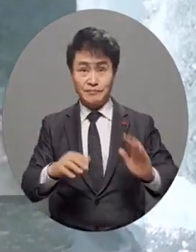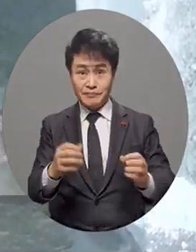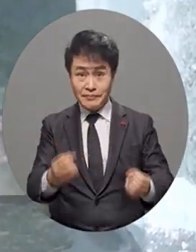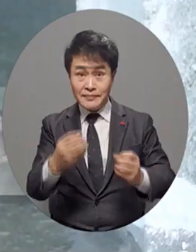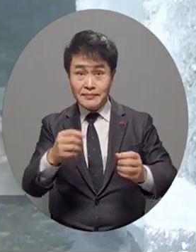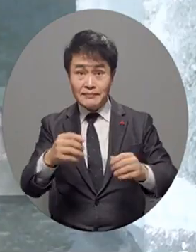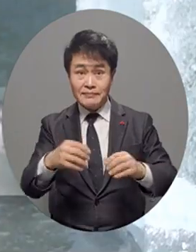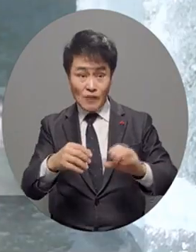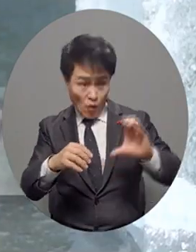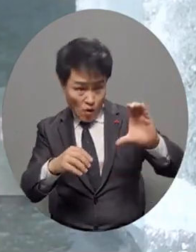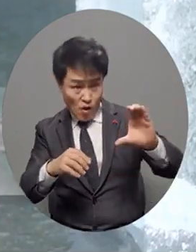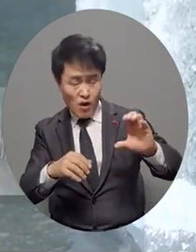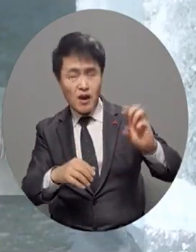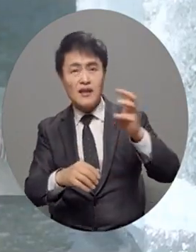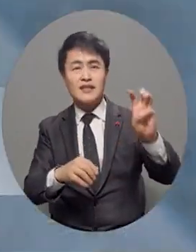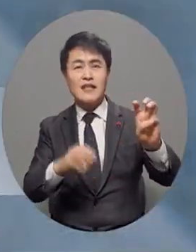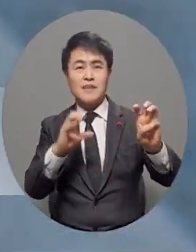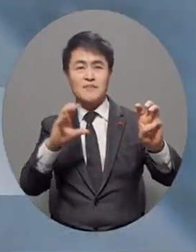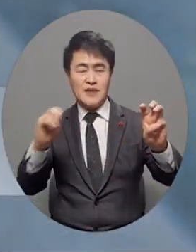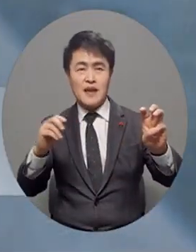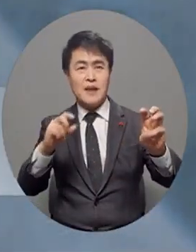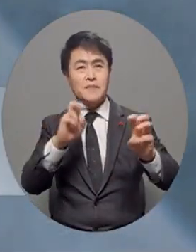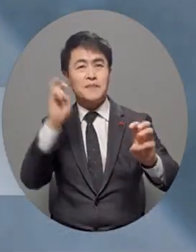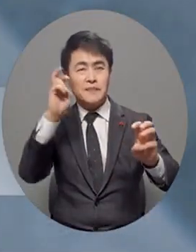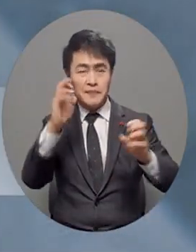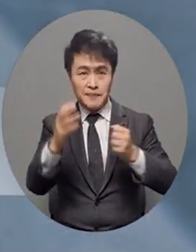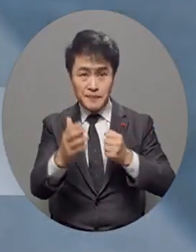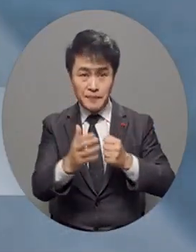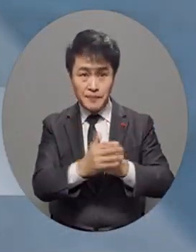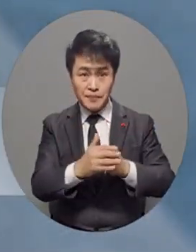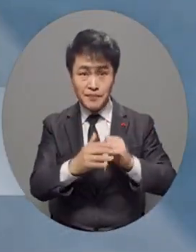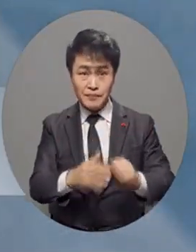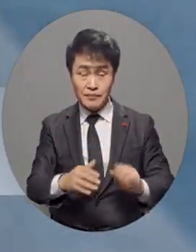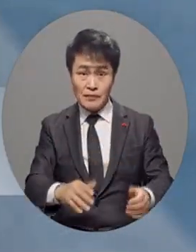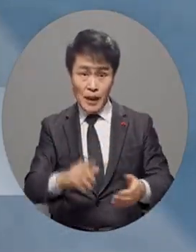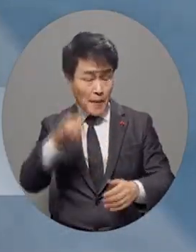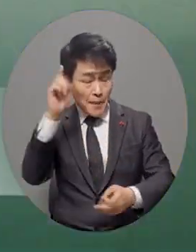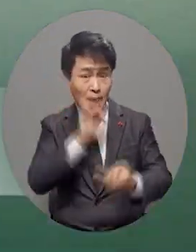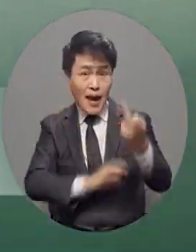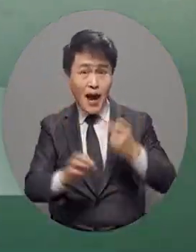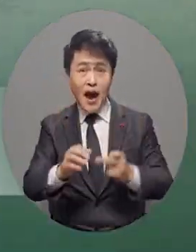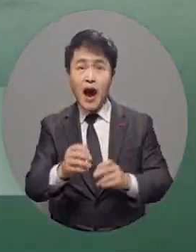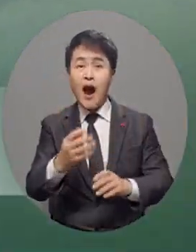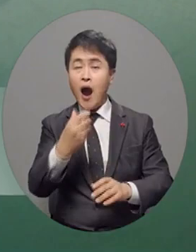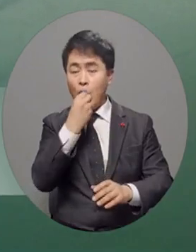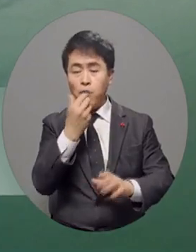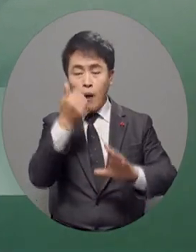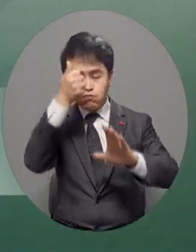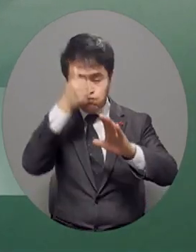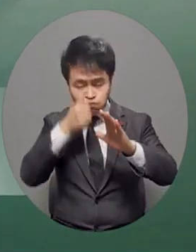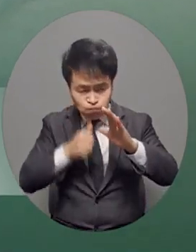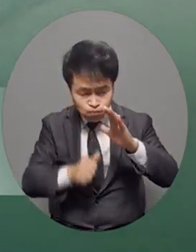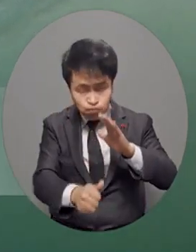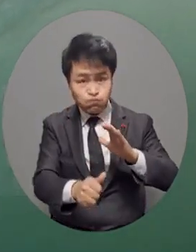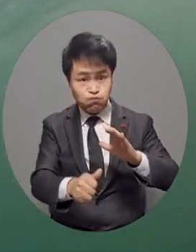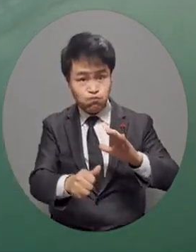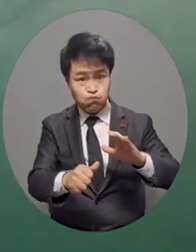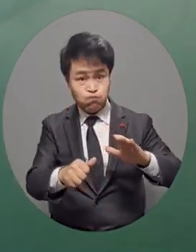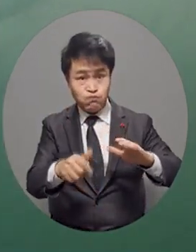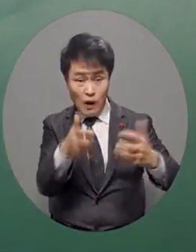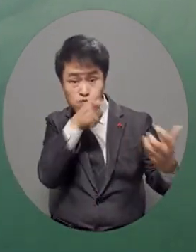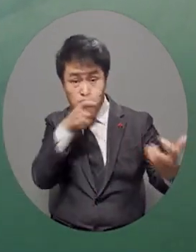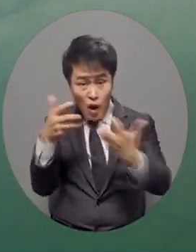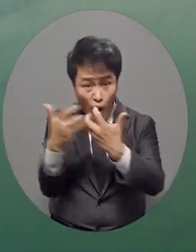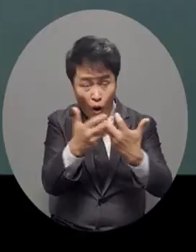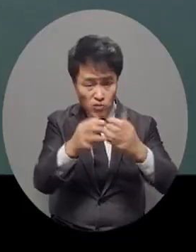당일 얼음 두께는 30cm가 될 전망인데 화천군은 매일 아침 잠수부를 투입해 축제장 얼음판 두께를 재고